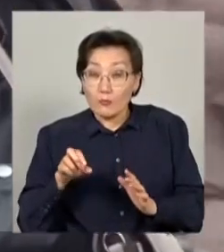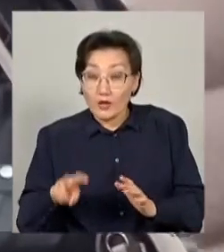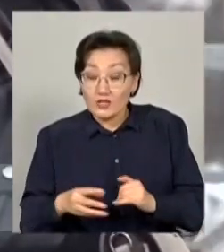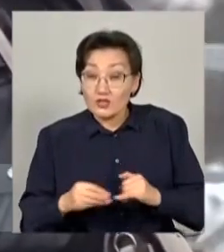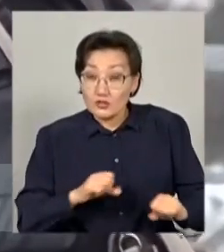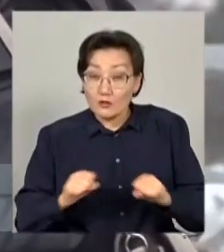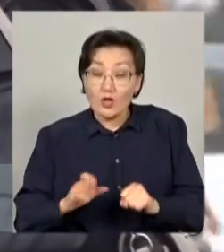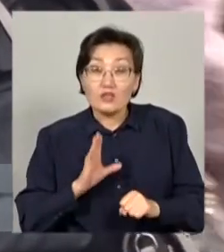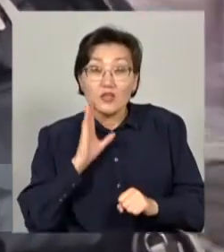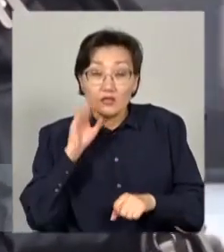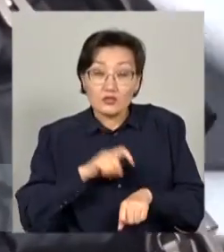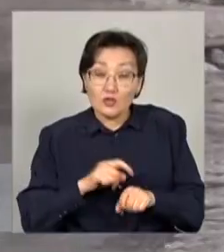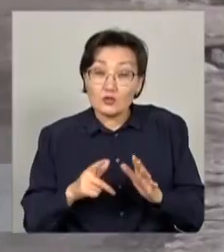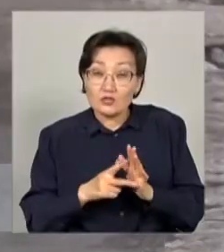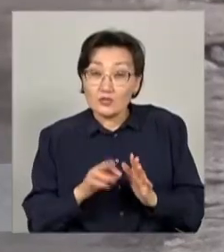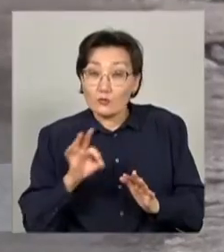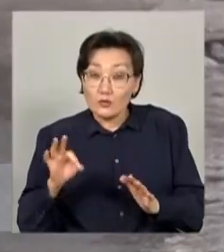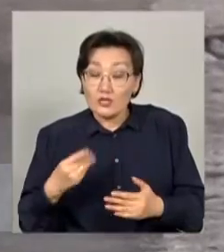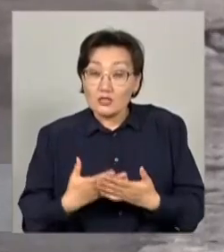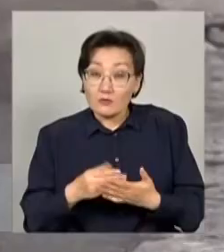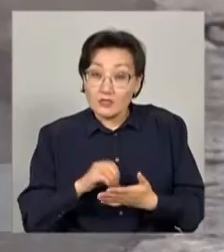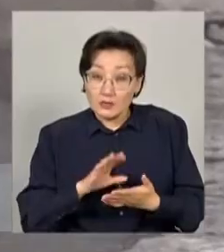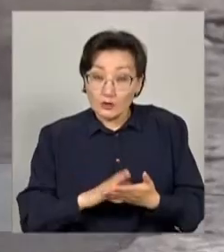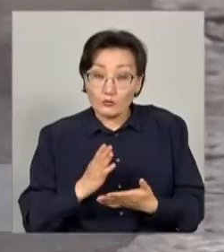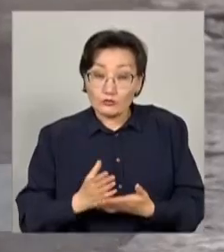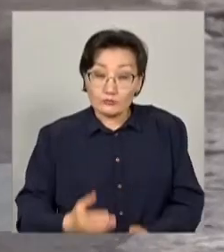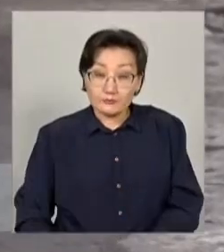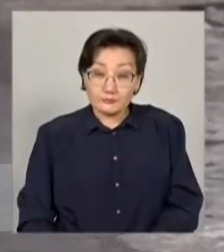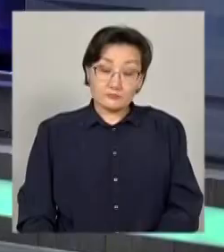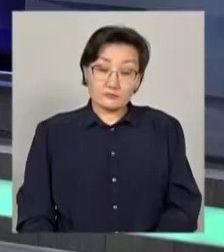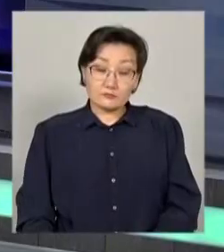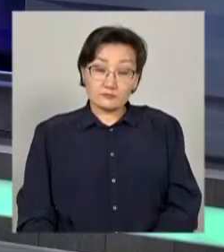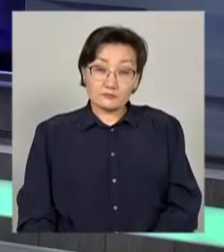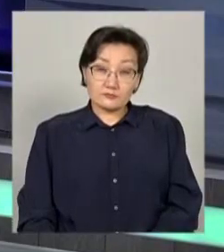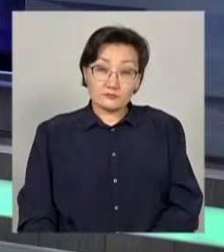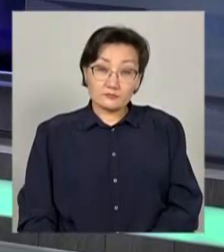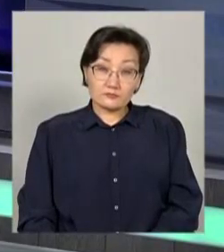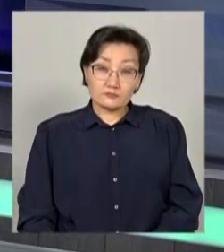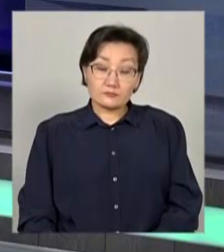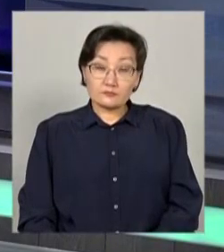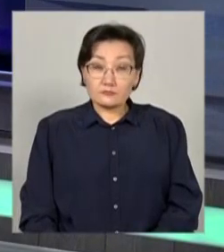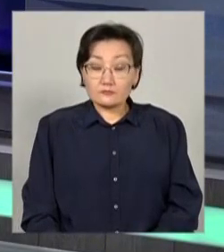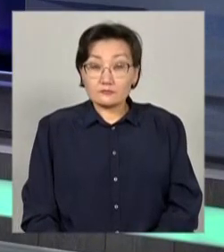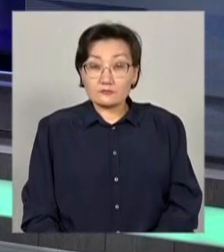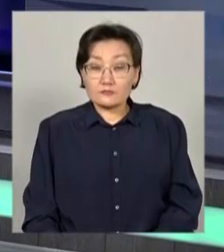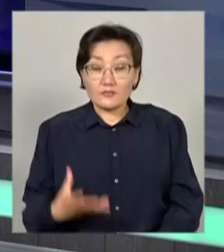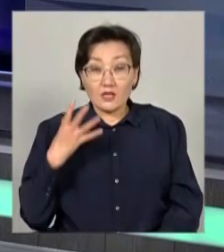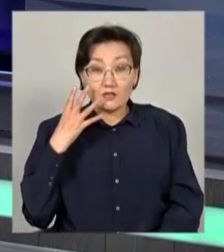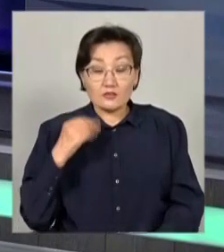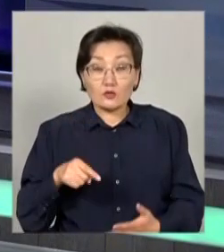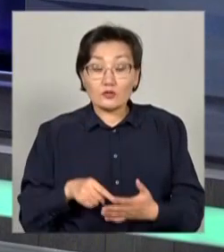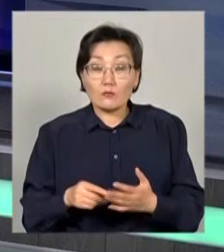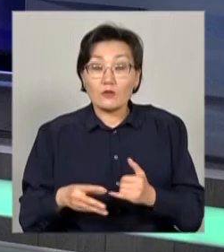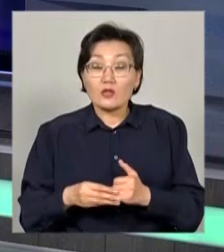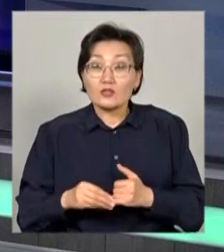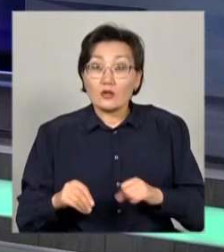дүмпу таңертең 8-дер шамасында тіркеліп отыр. Алматыда